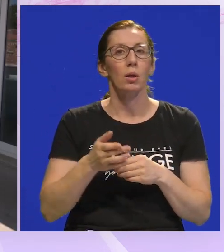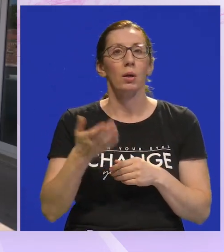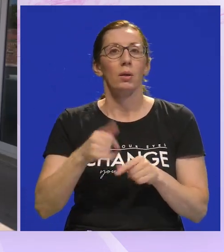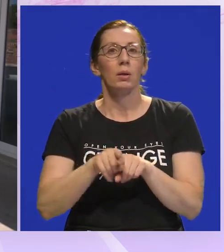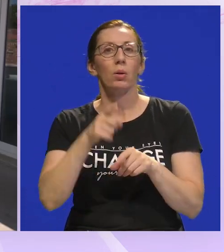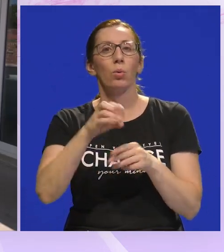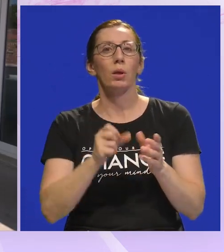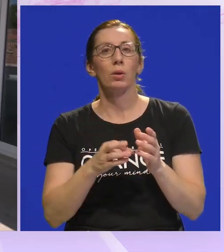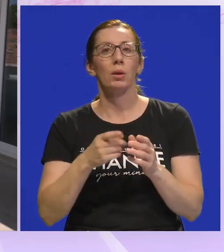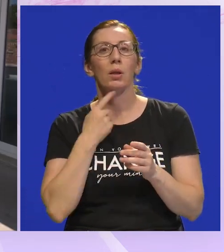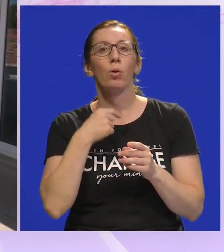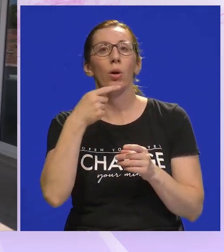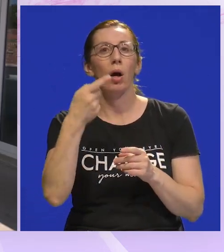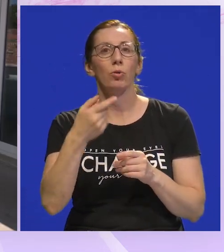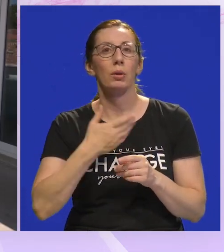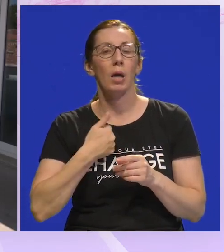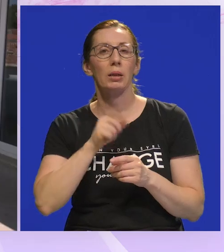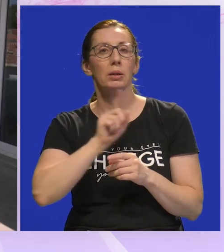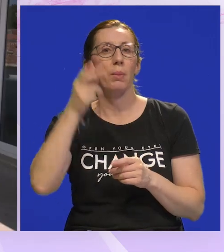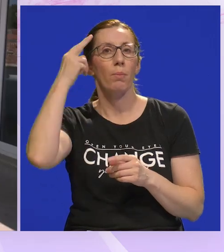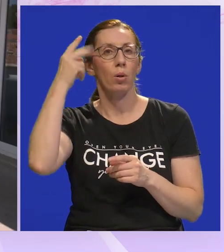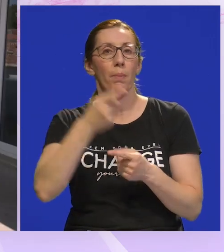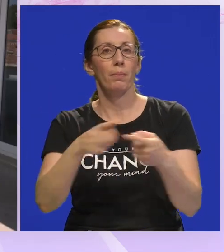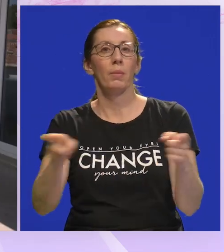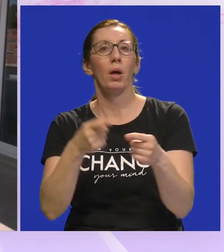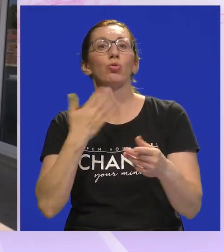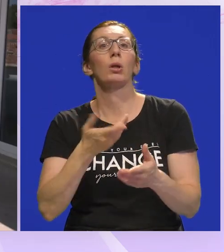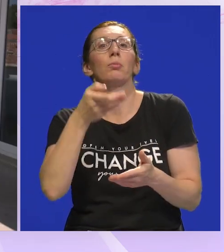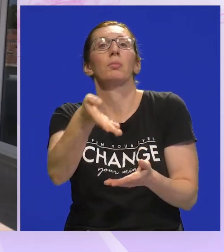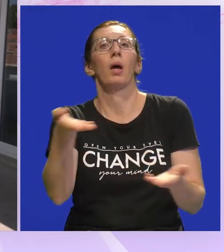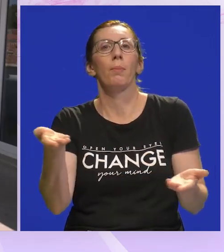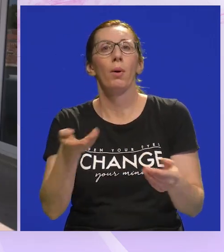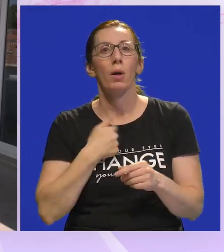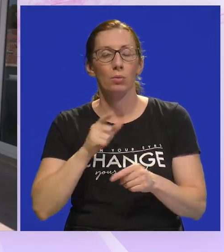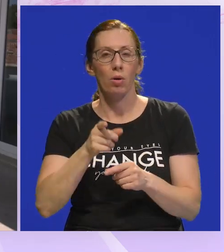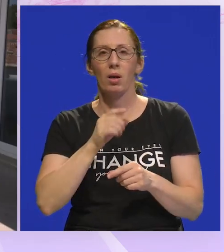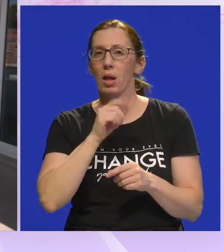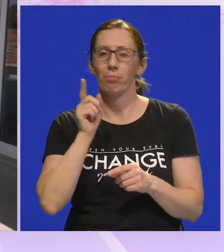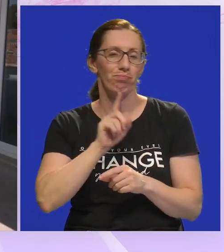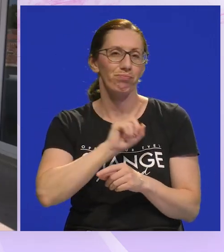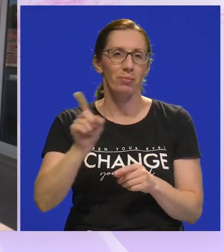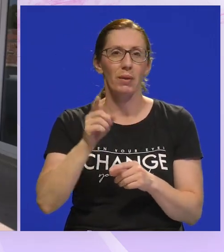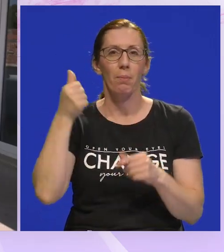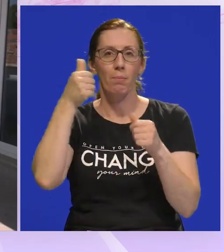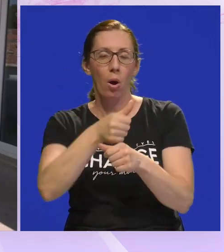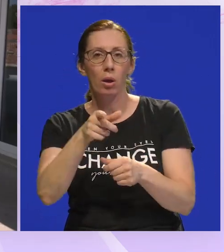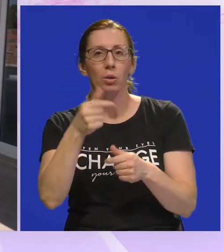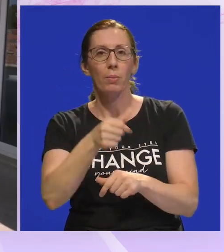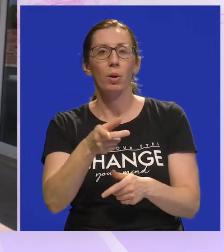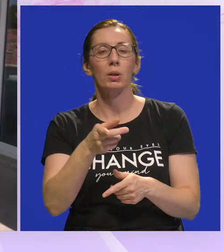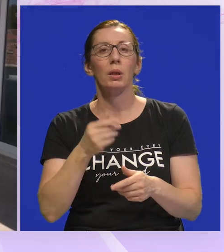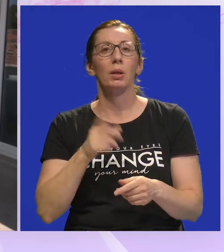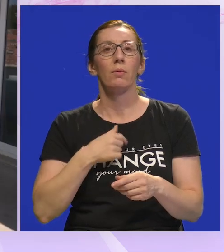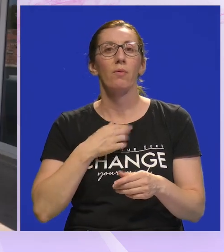jer unatoč svemu neko kaže ja nisam poznavatelj glazbe, što ću tamo, to je greška. Mi svi